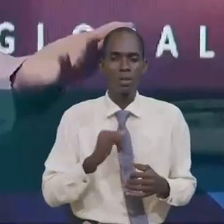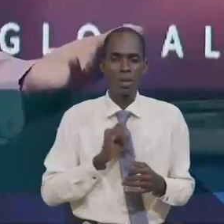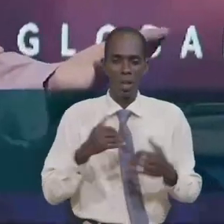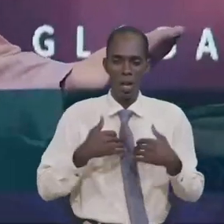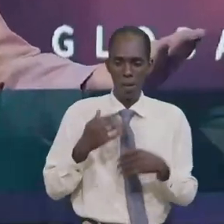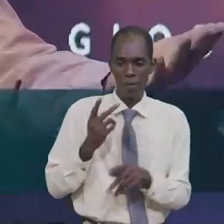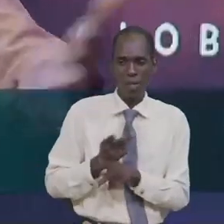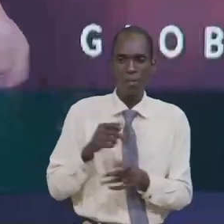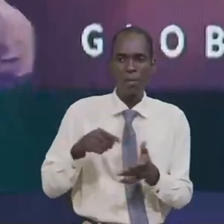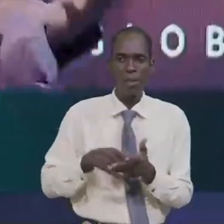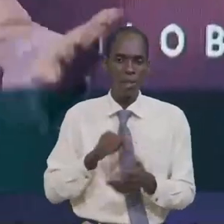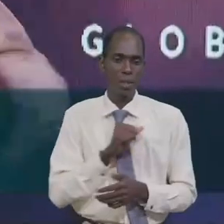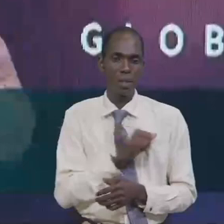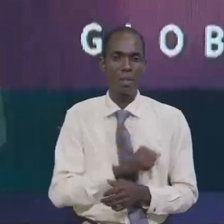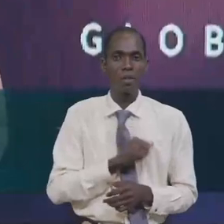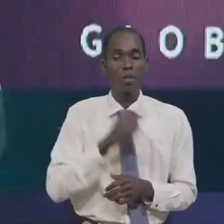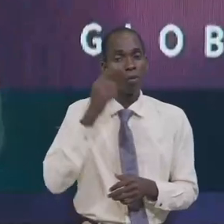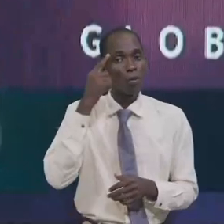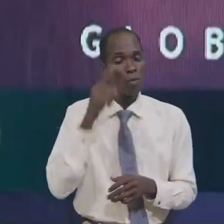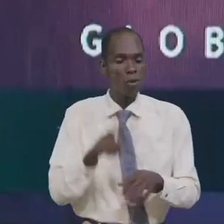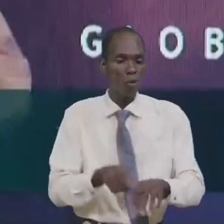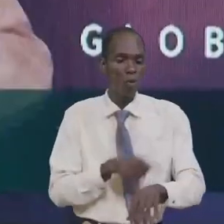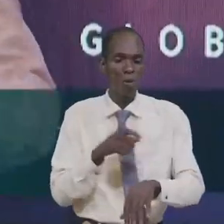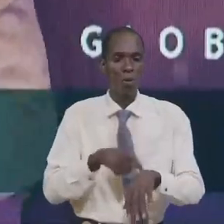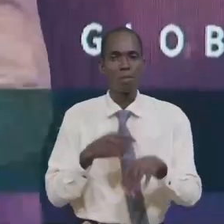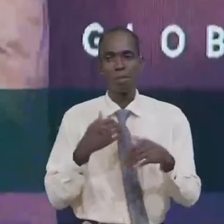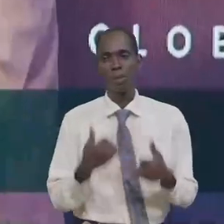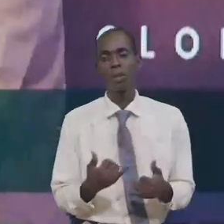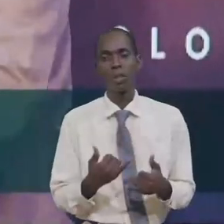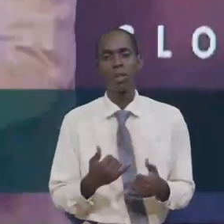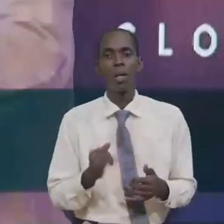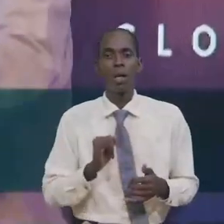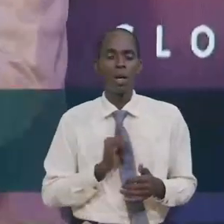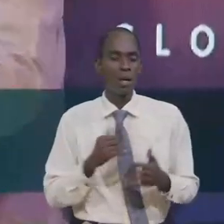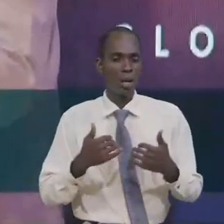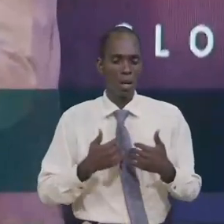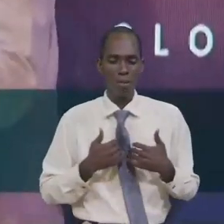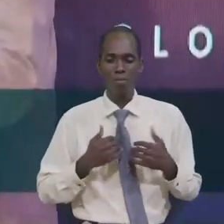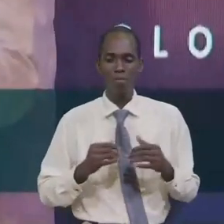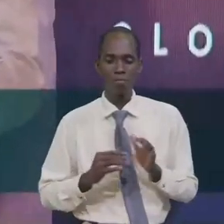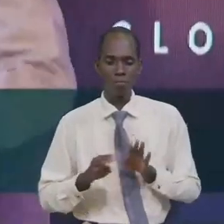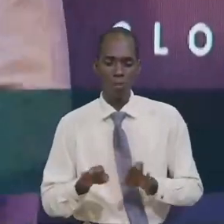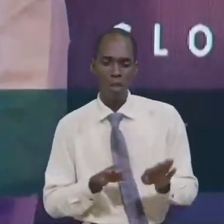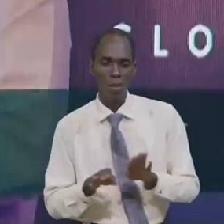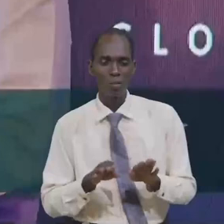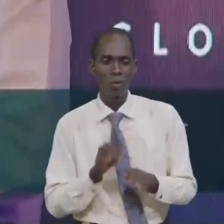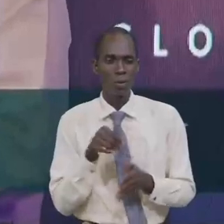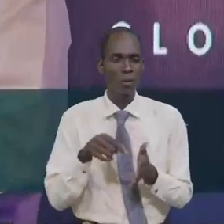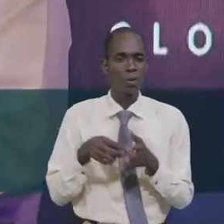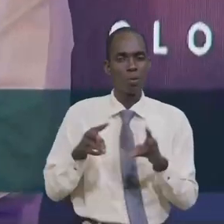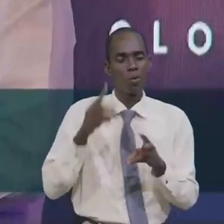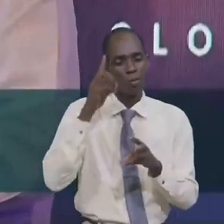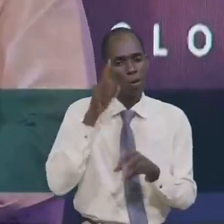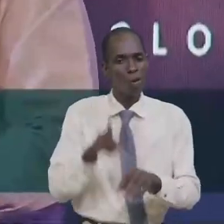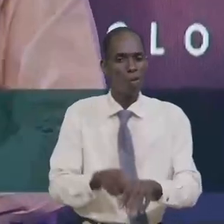pendant très longtemps j'ai agi de telle manière pendant très longtemps